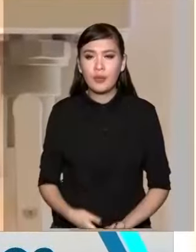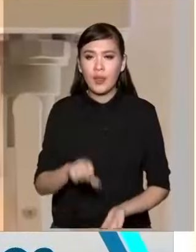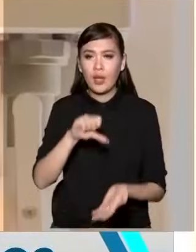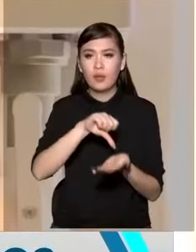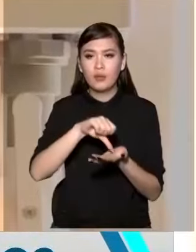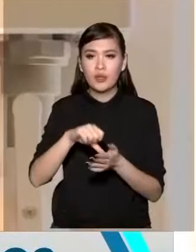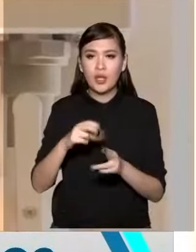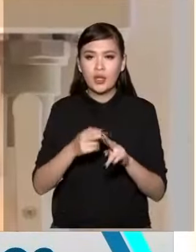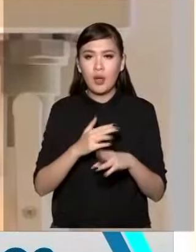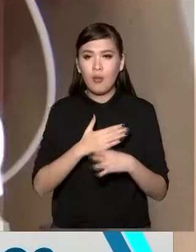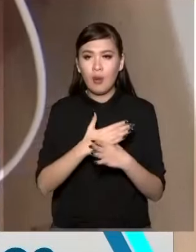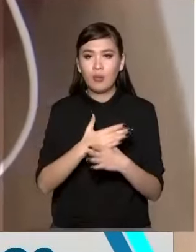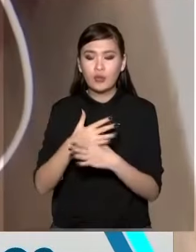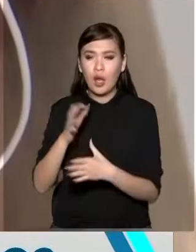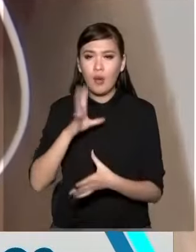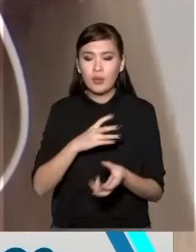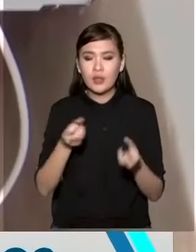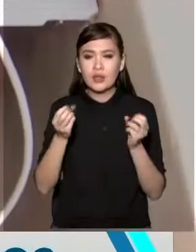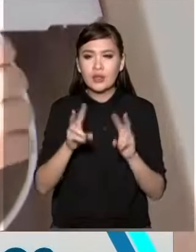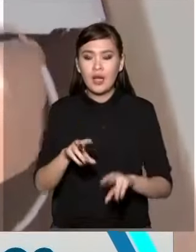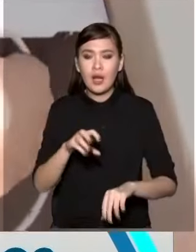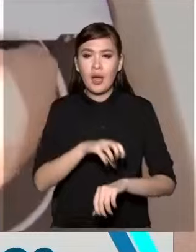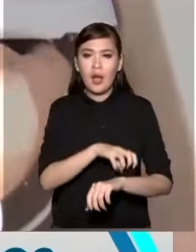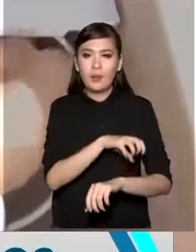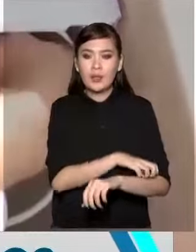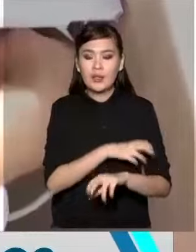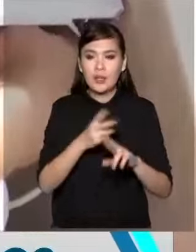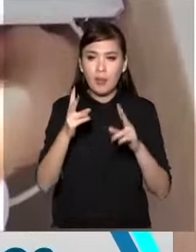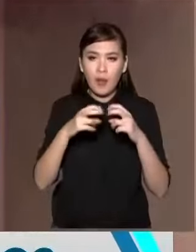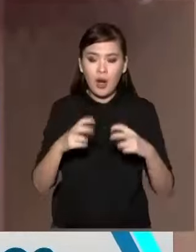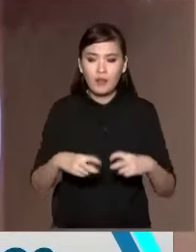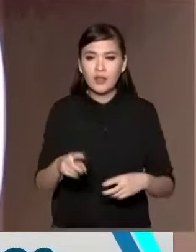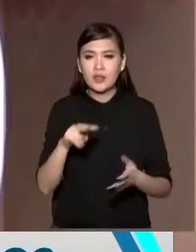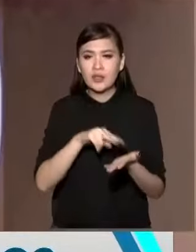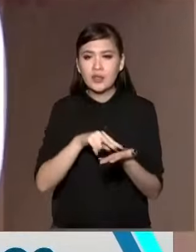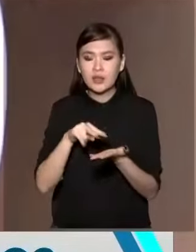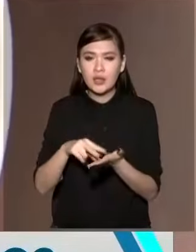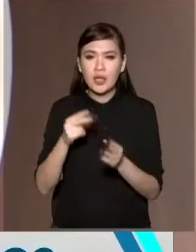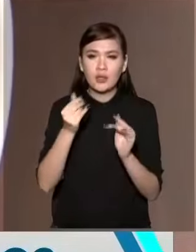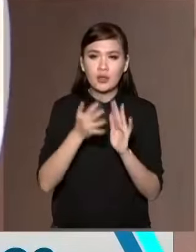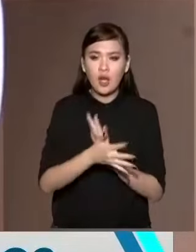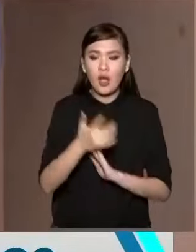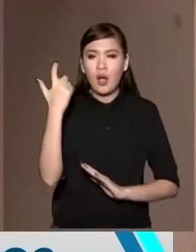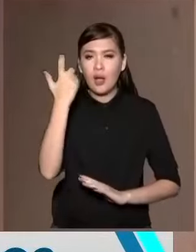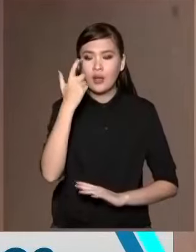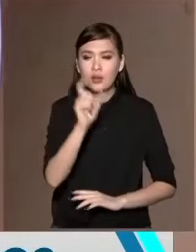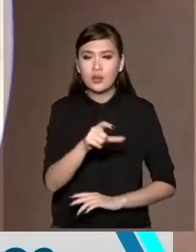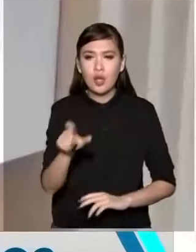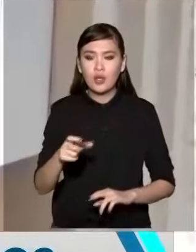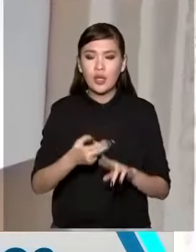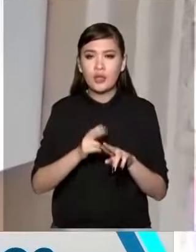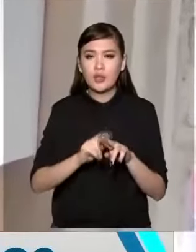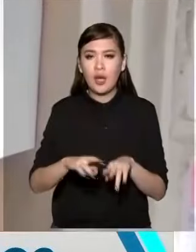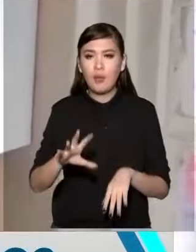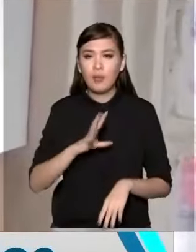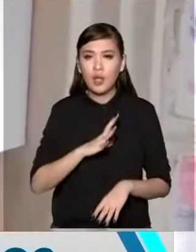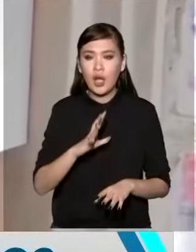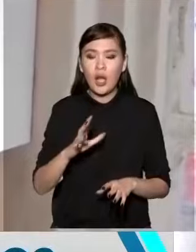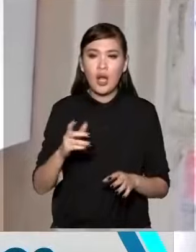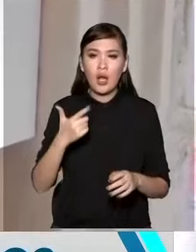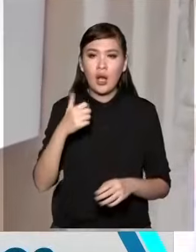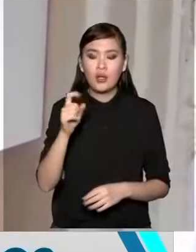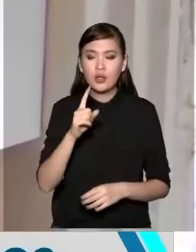на такую помощь определяет специальная комиссия. Учитывают социальное положение и доход владельца дома. В среднем провести в дом голубое